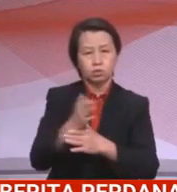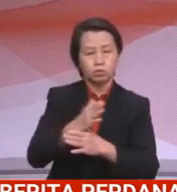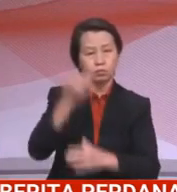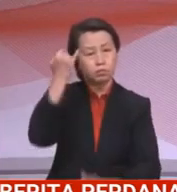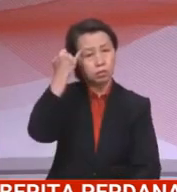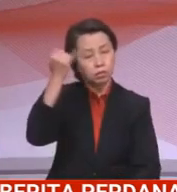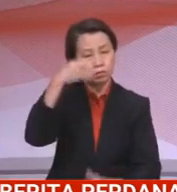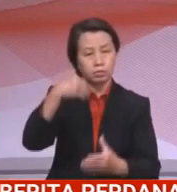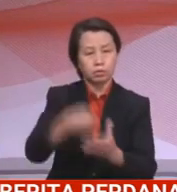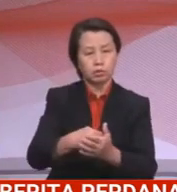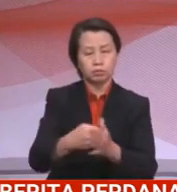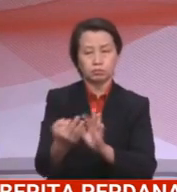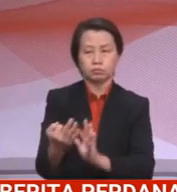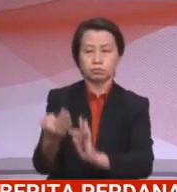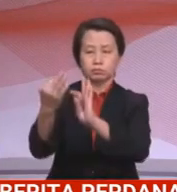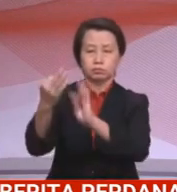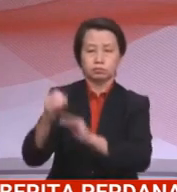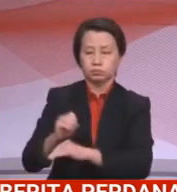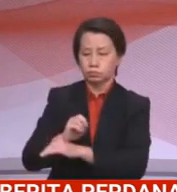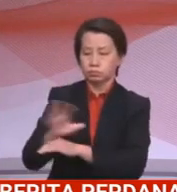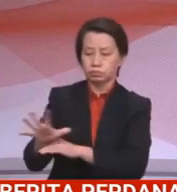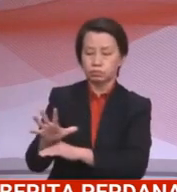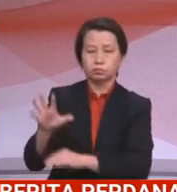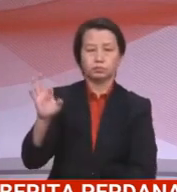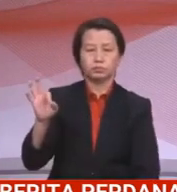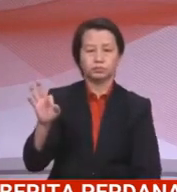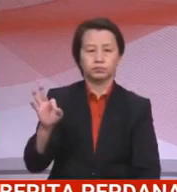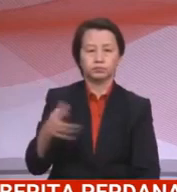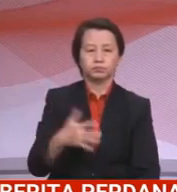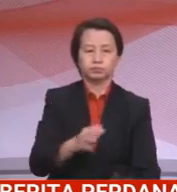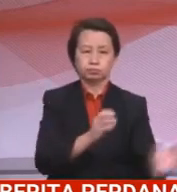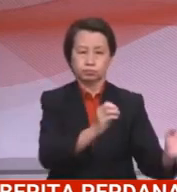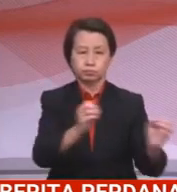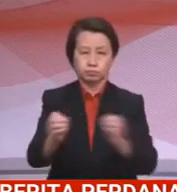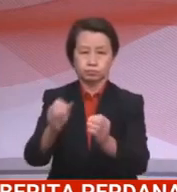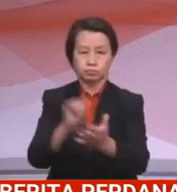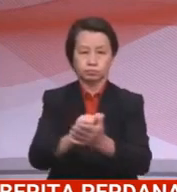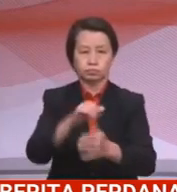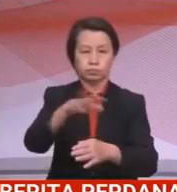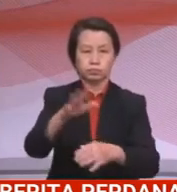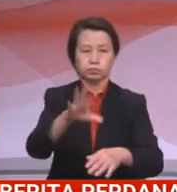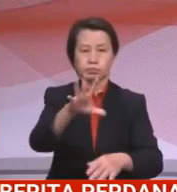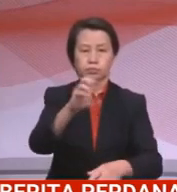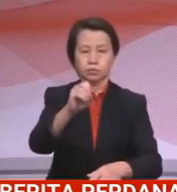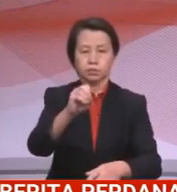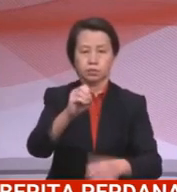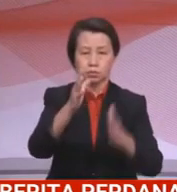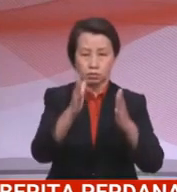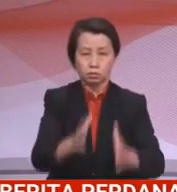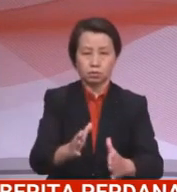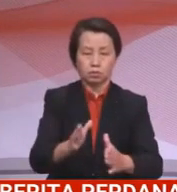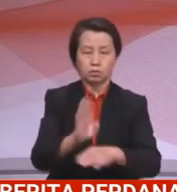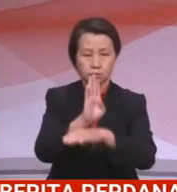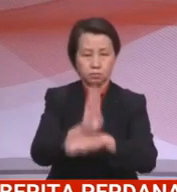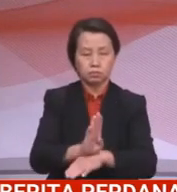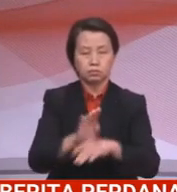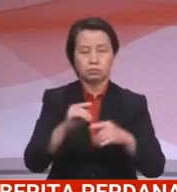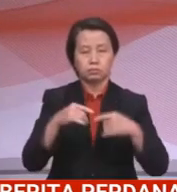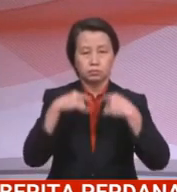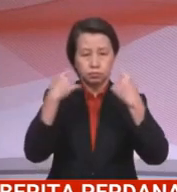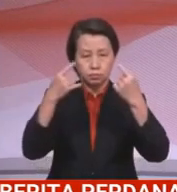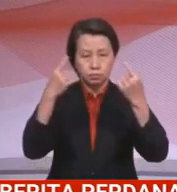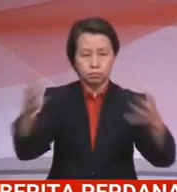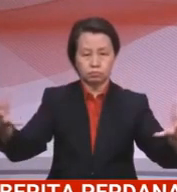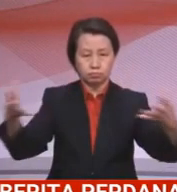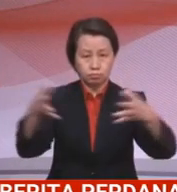ideal dalam menjembatani panjang nicobit 19 Indonesia penganjuran berkenaan lebih 50 penggiat seni dan budaya berjaya